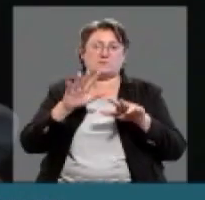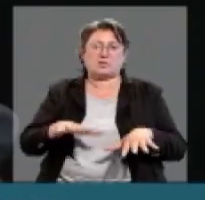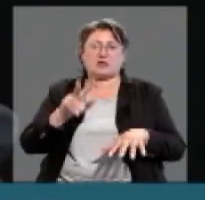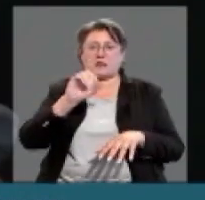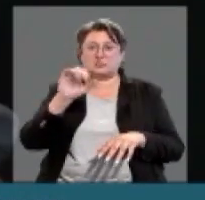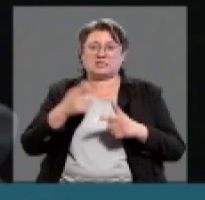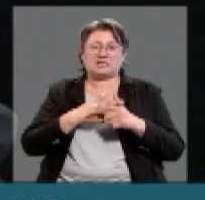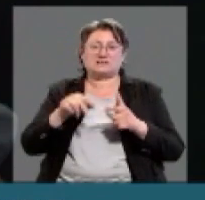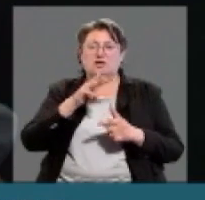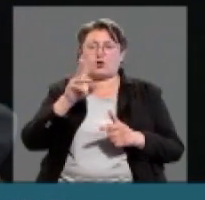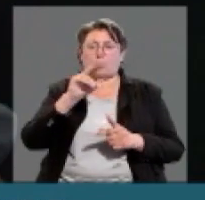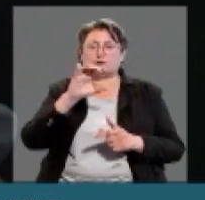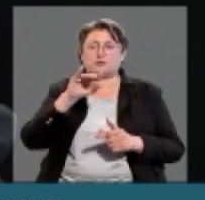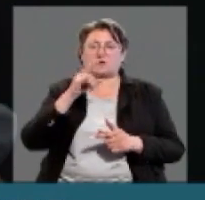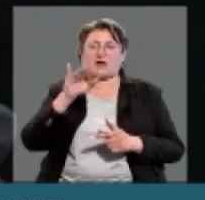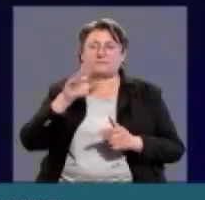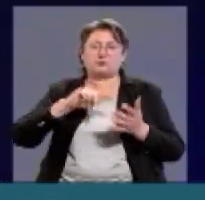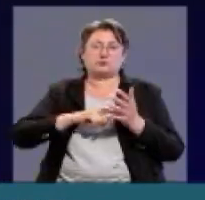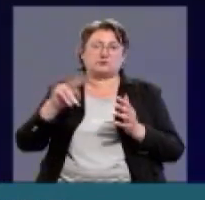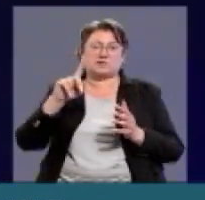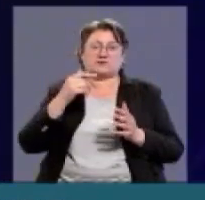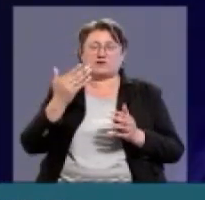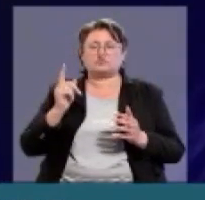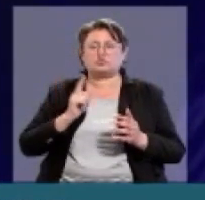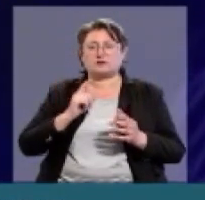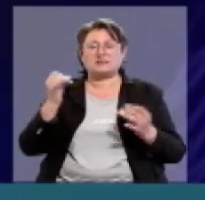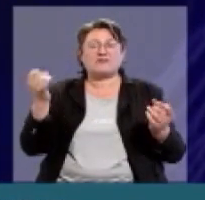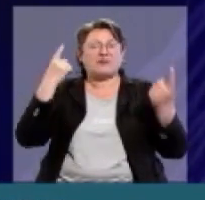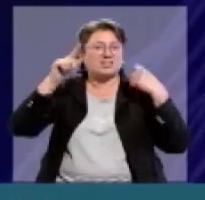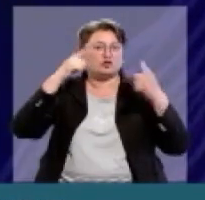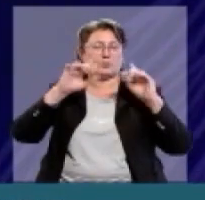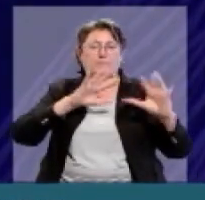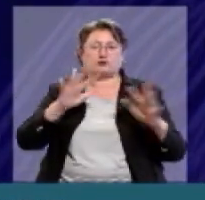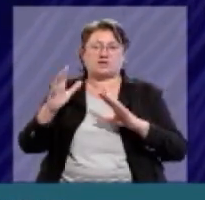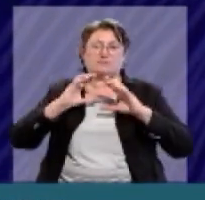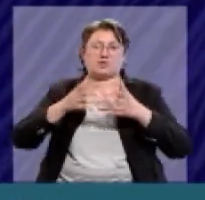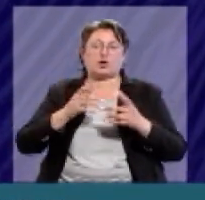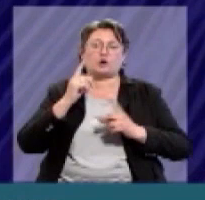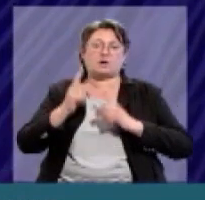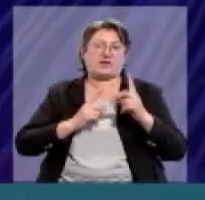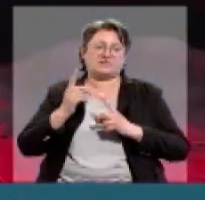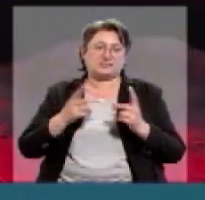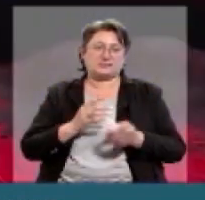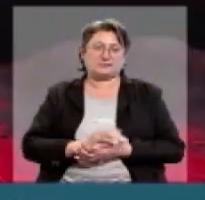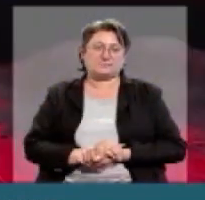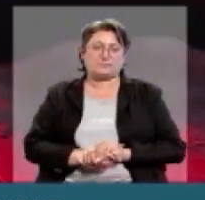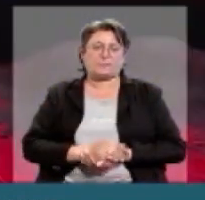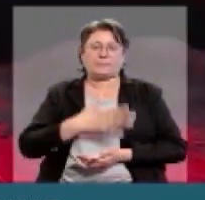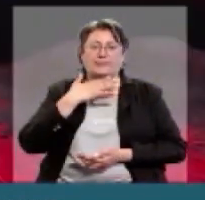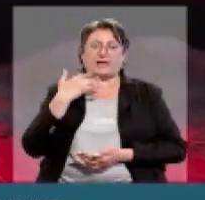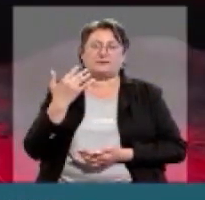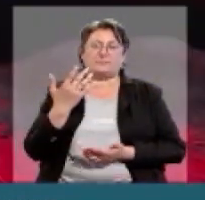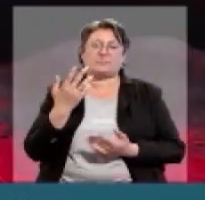кассе или на сайте космодрайв.кз. Вас ждет фантастическое приключение в мир космонавтики. Много